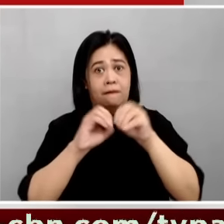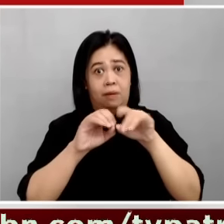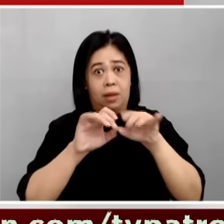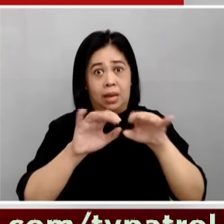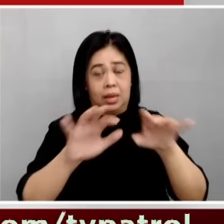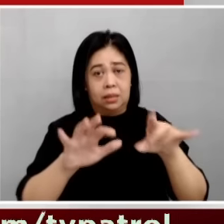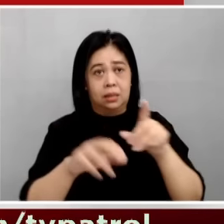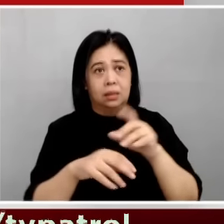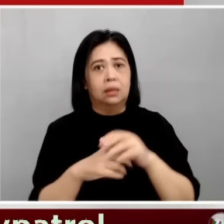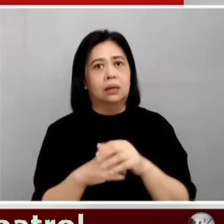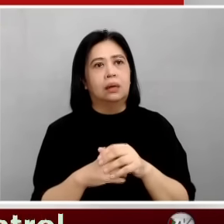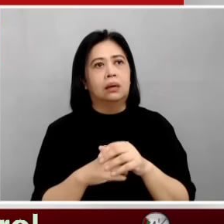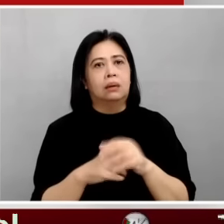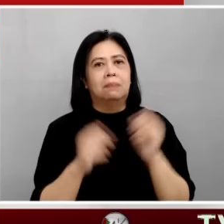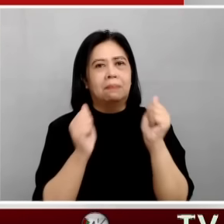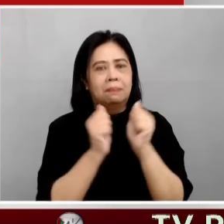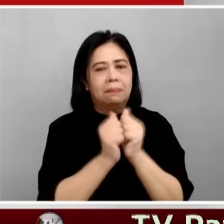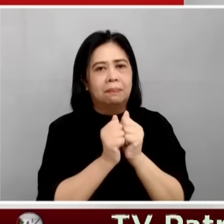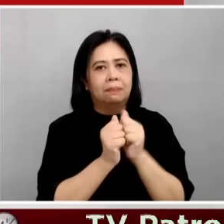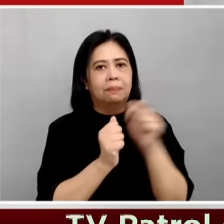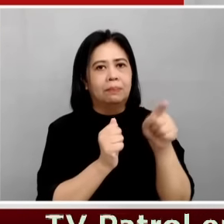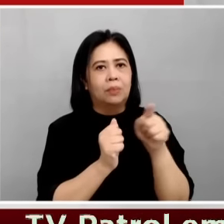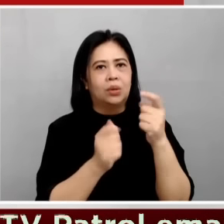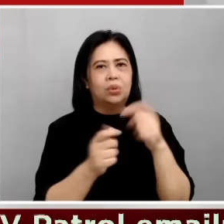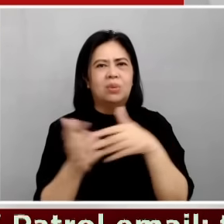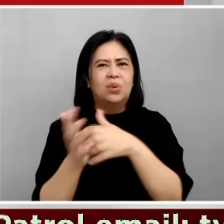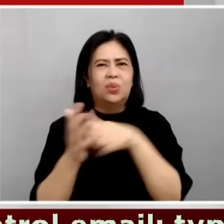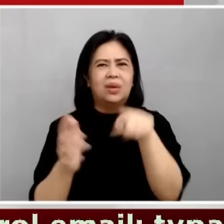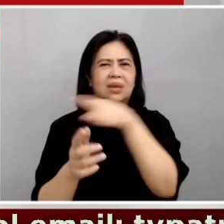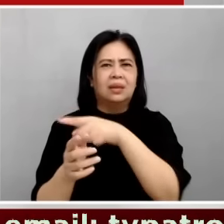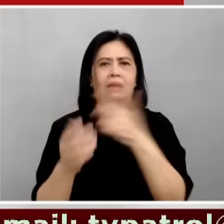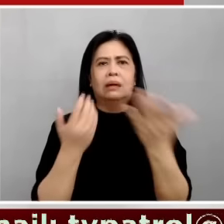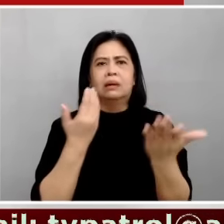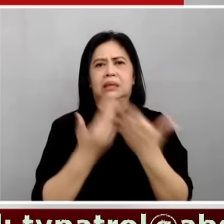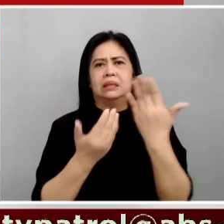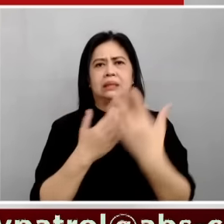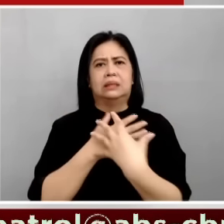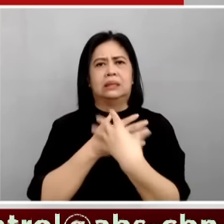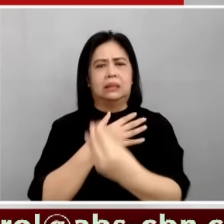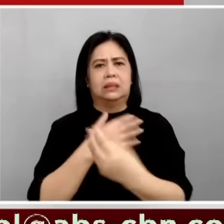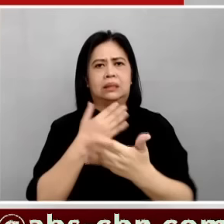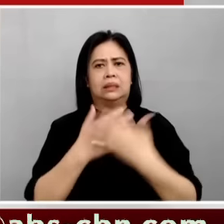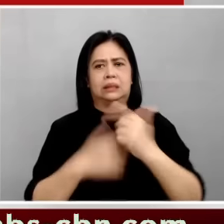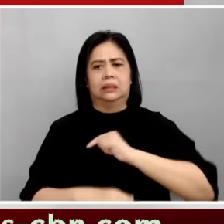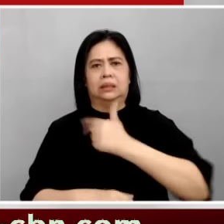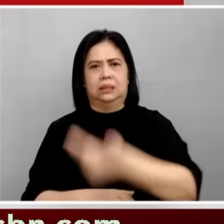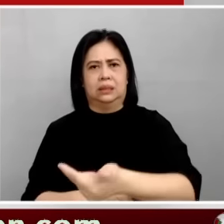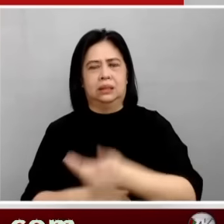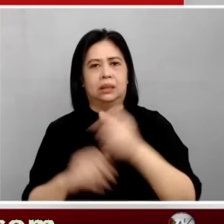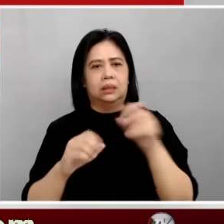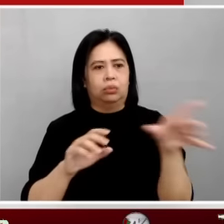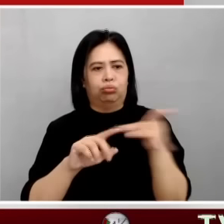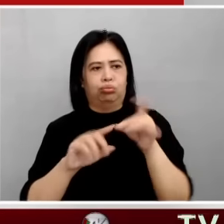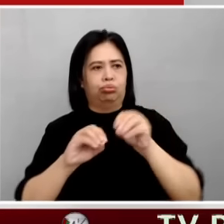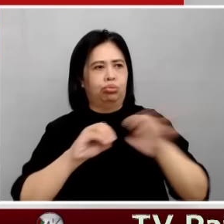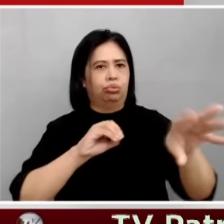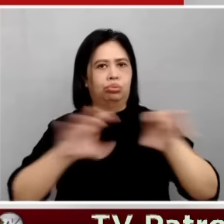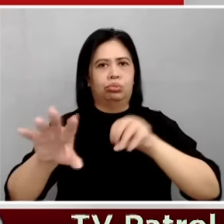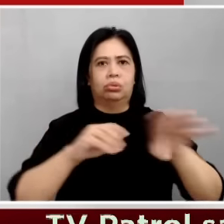niya, pati yung mga immunocompromised, mas madaling tamaan. Mm-hmm. Kasi mas marami na siyang pwedeng